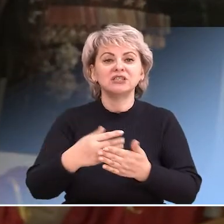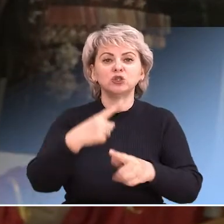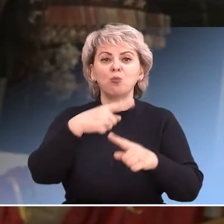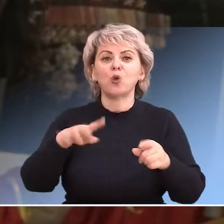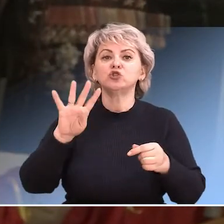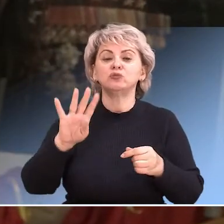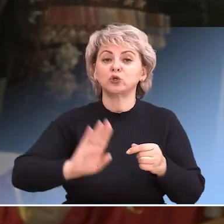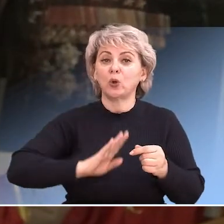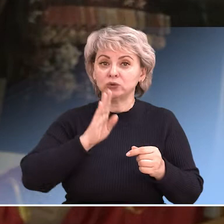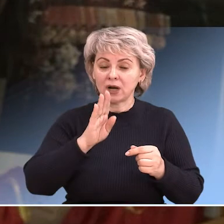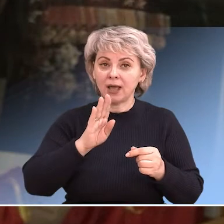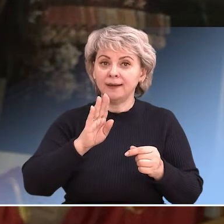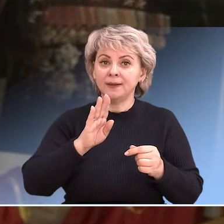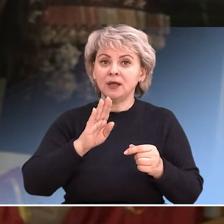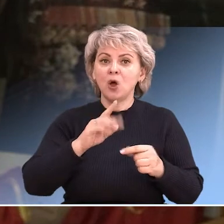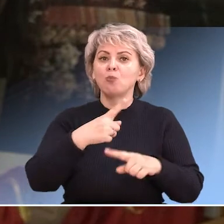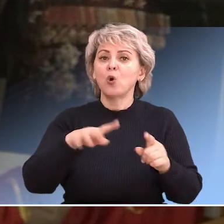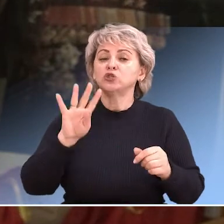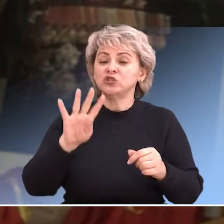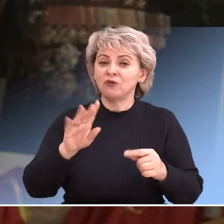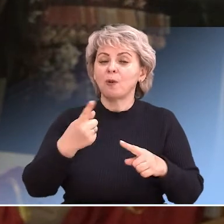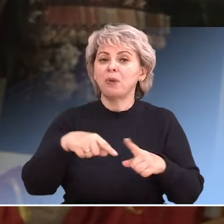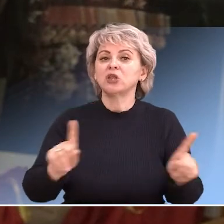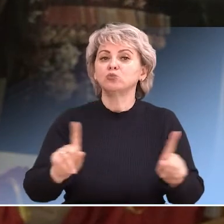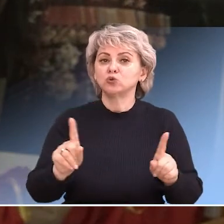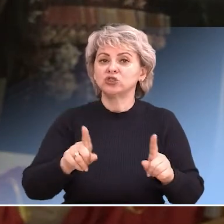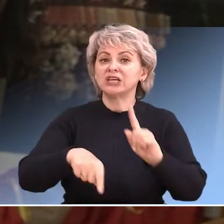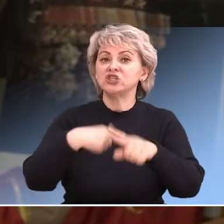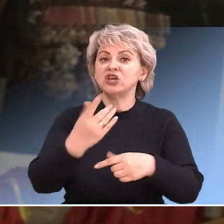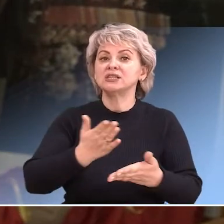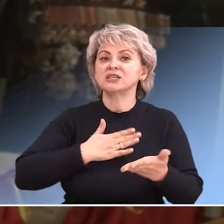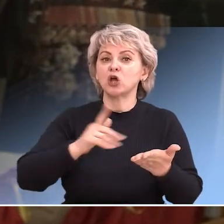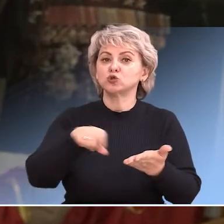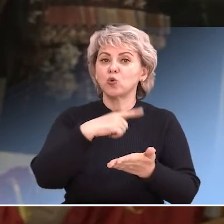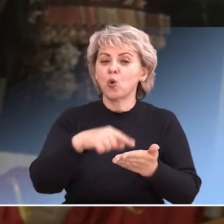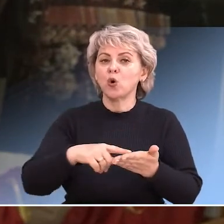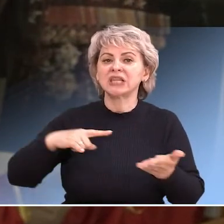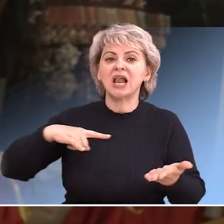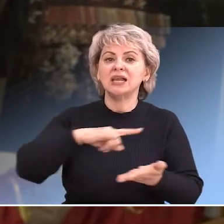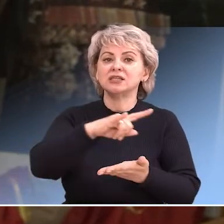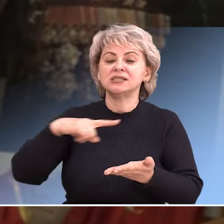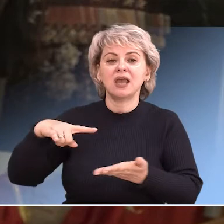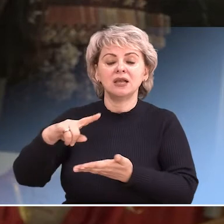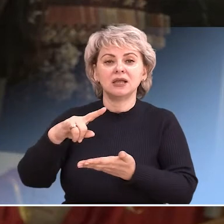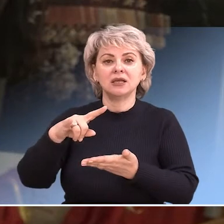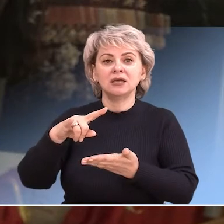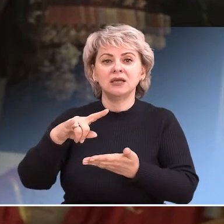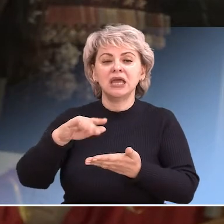Это где-то 3:30 примерно. 3:30, потому что через наш город